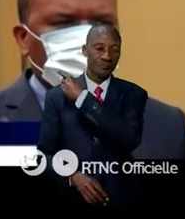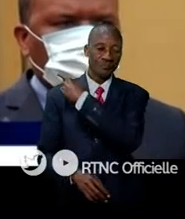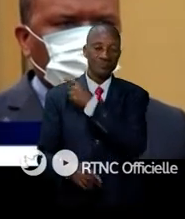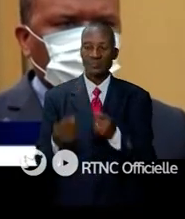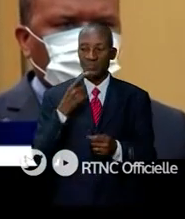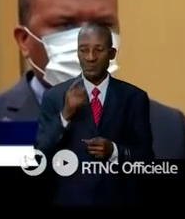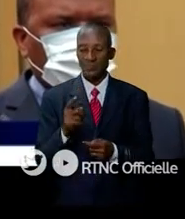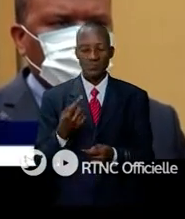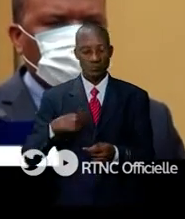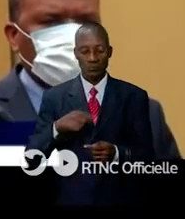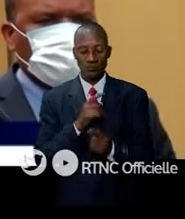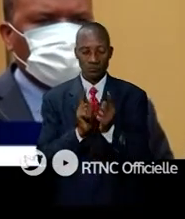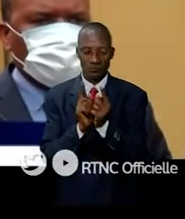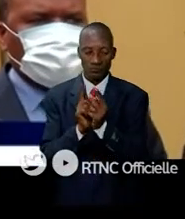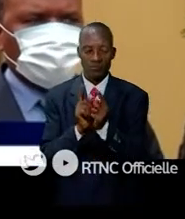lui sur les questions